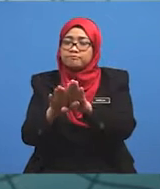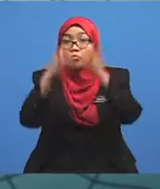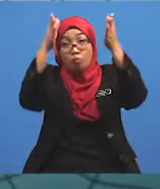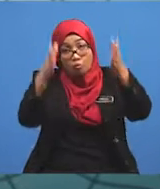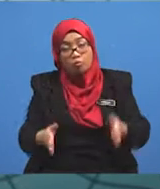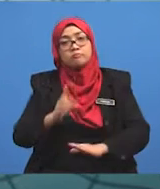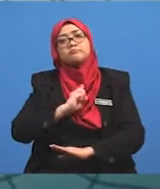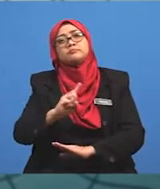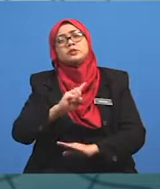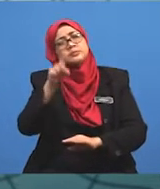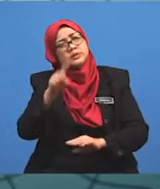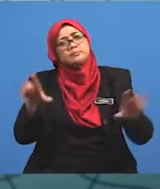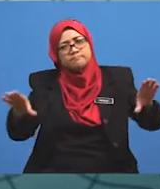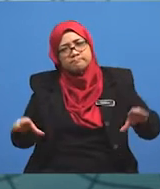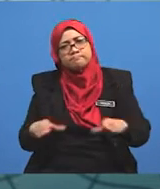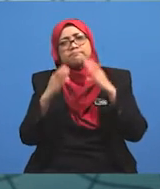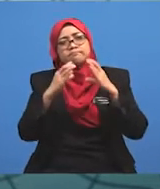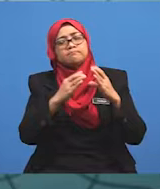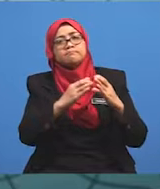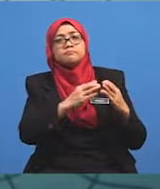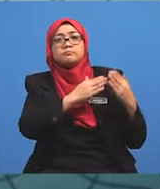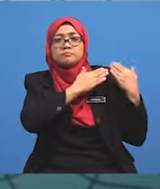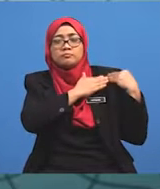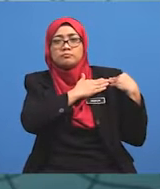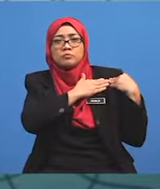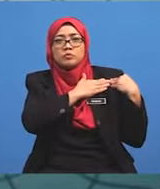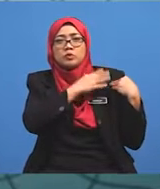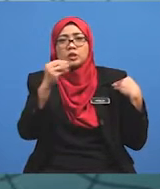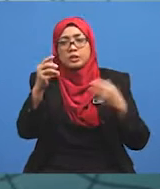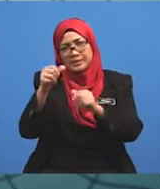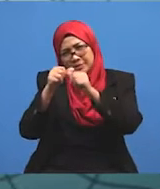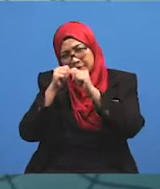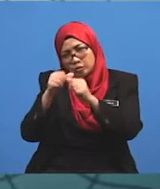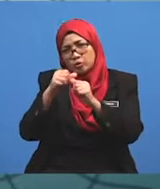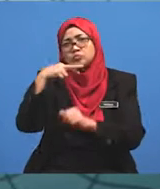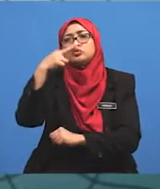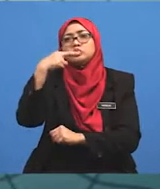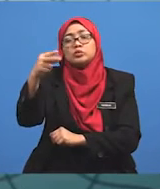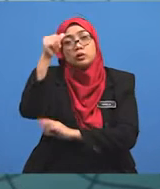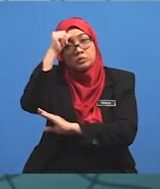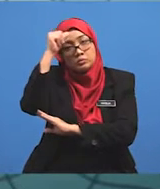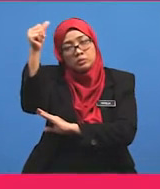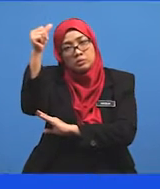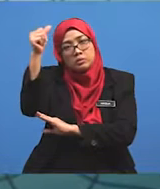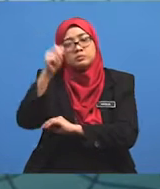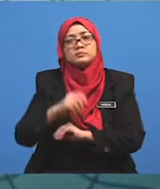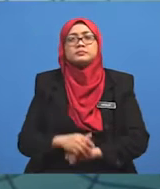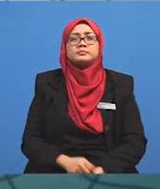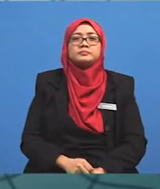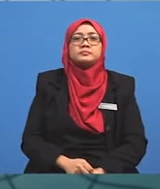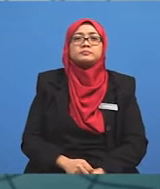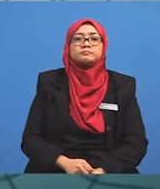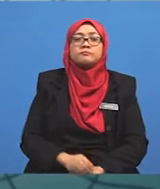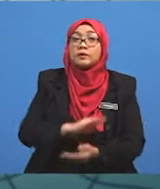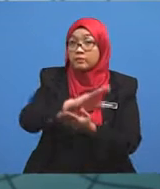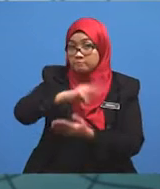melaksanakan tanggungjawab sebagai hamba dan mentaati segala perintah Allah Subhanahu Wa Taala. Murid-murid dalam hati